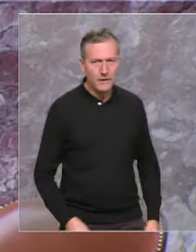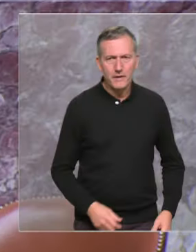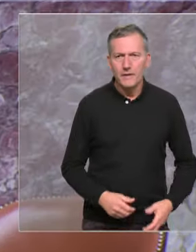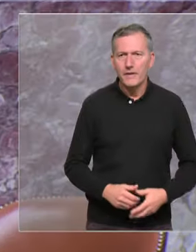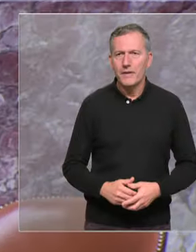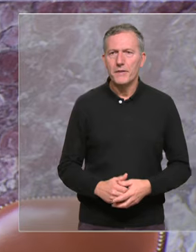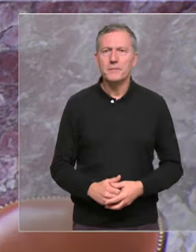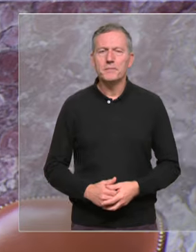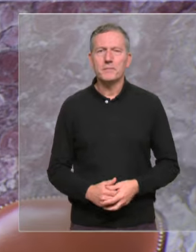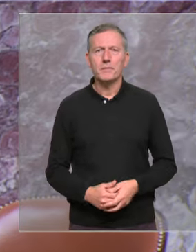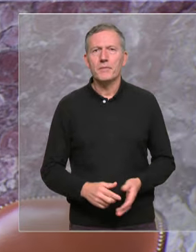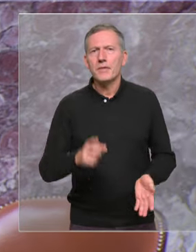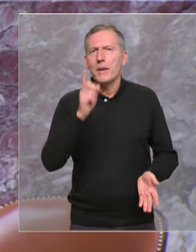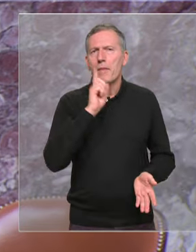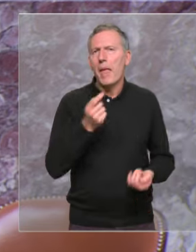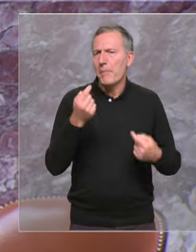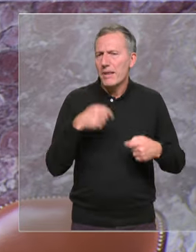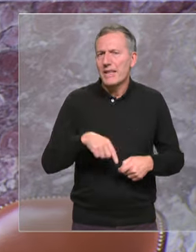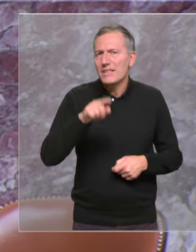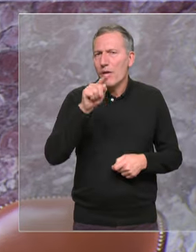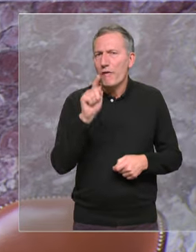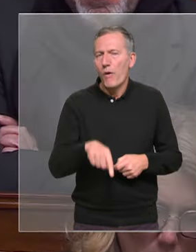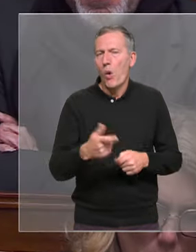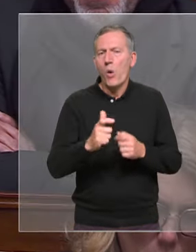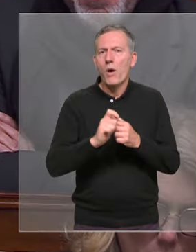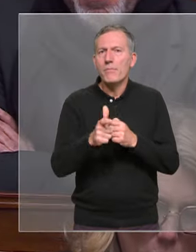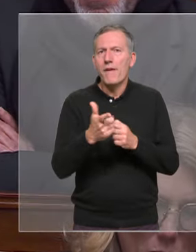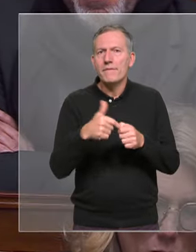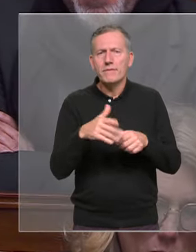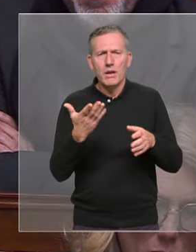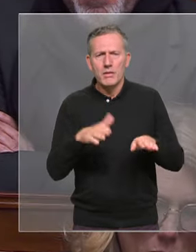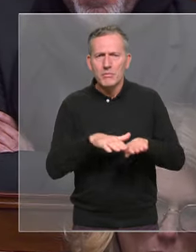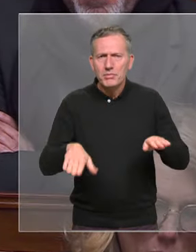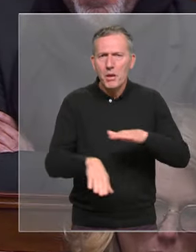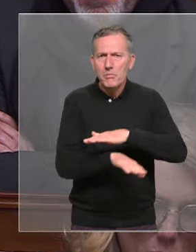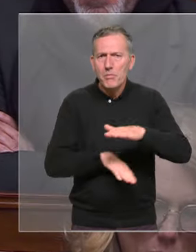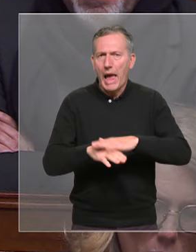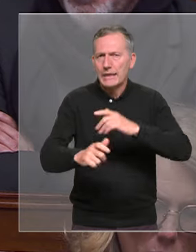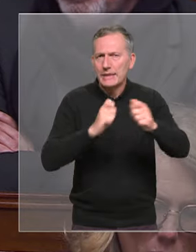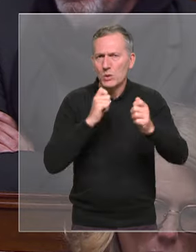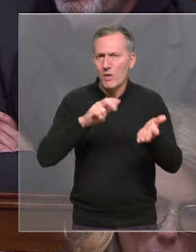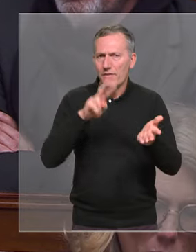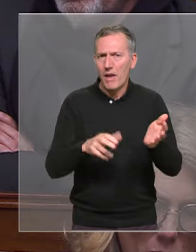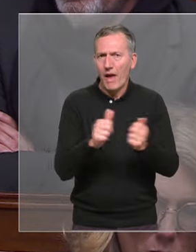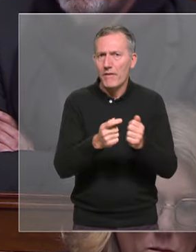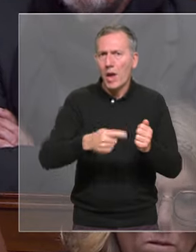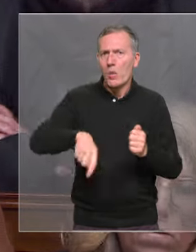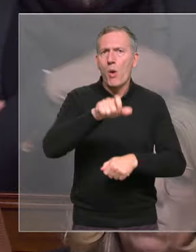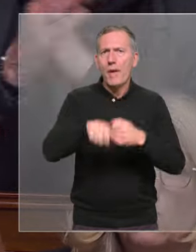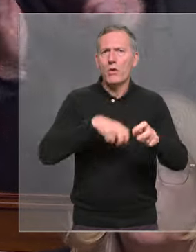Couturier. Madame la Ministre, il faut revenir au niveau du plancher des vaches pour pouvoir discuter vraiment avec les